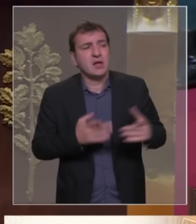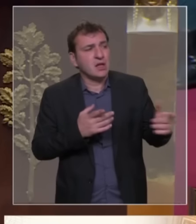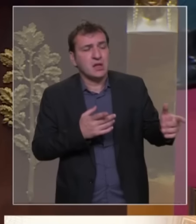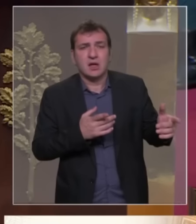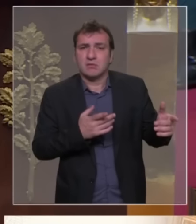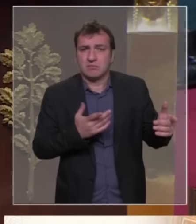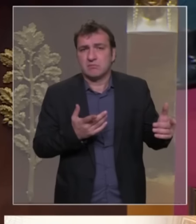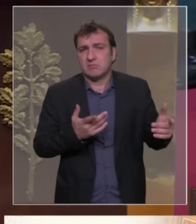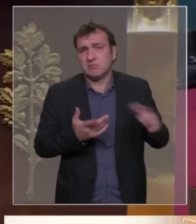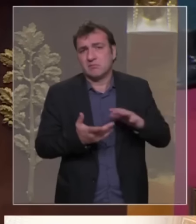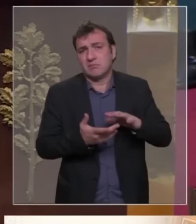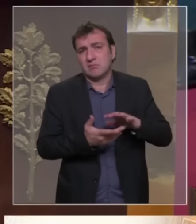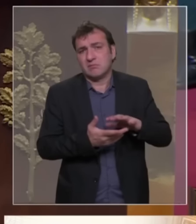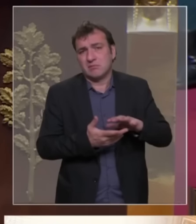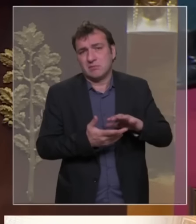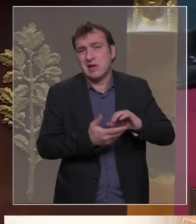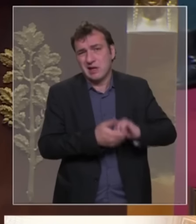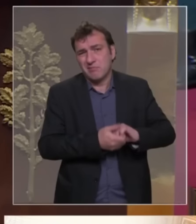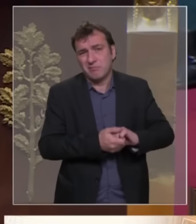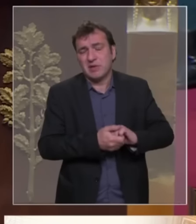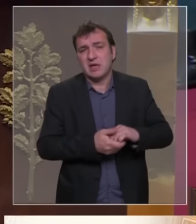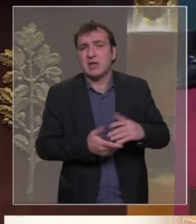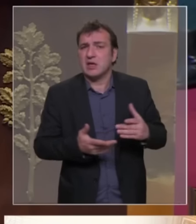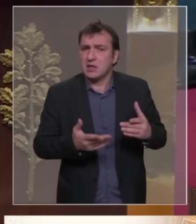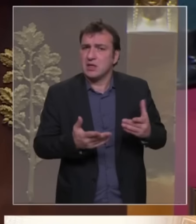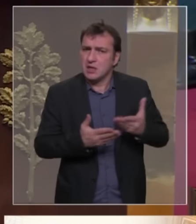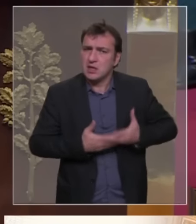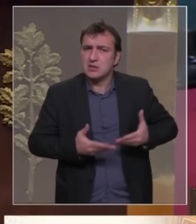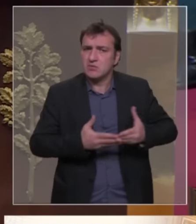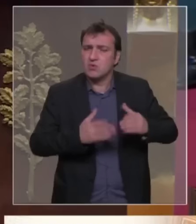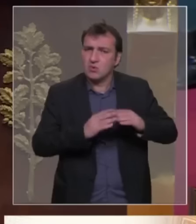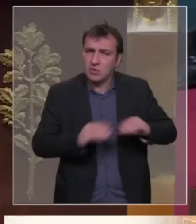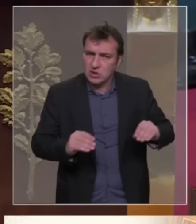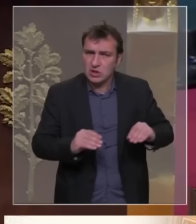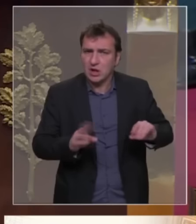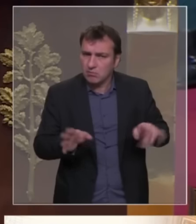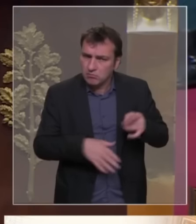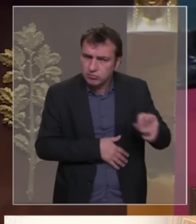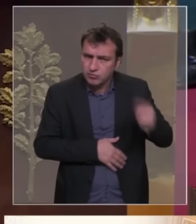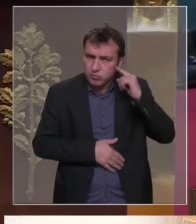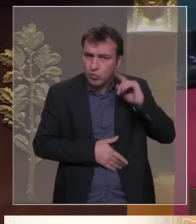que la clé de la paix et de la stabilité durable dans cette région, pour tous ceux qui sont là,